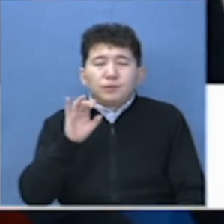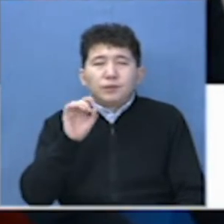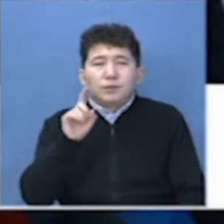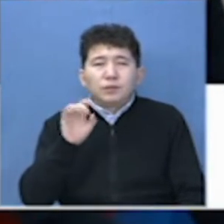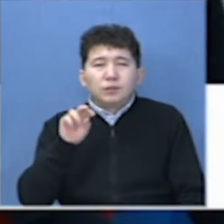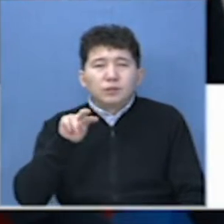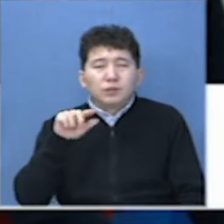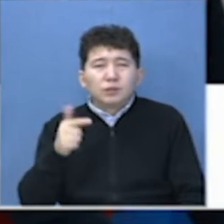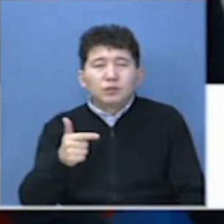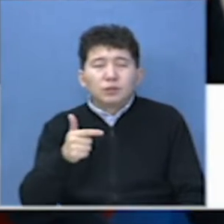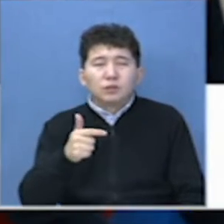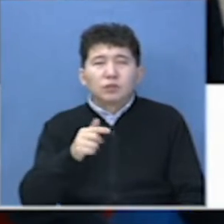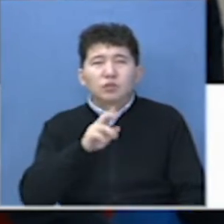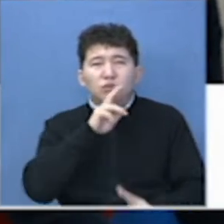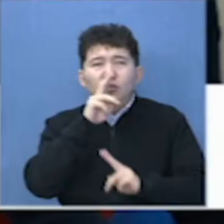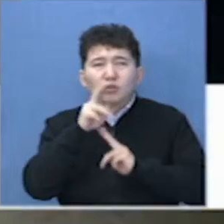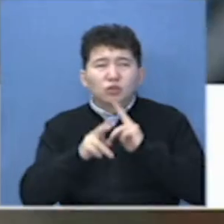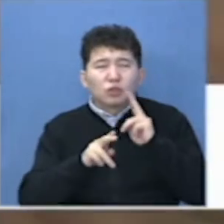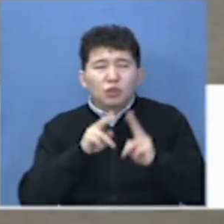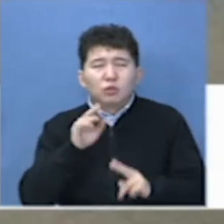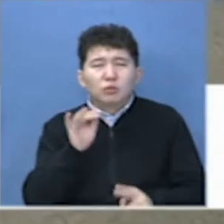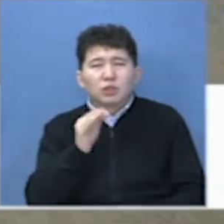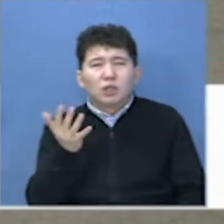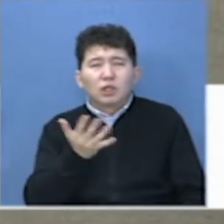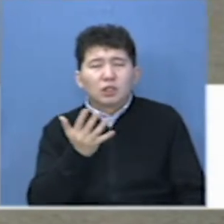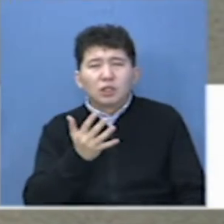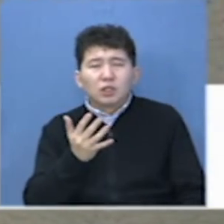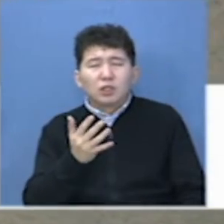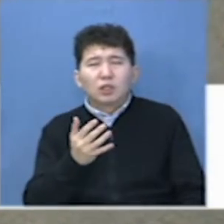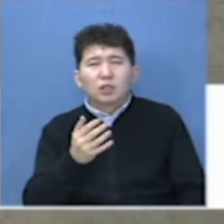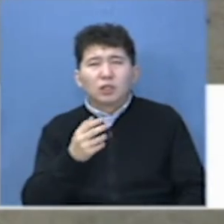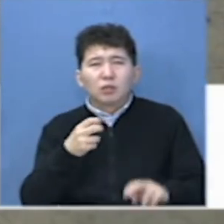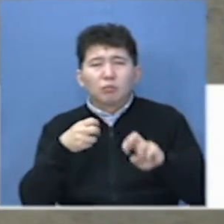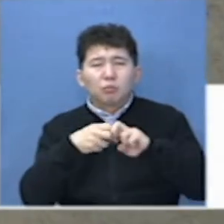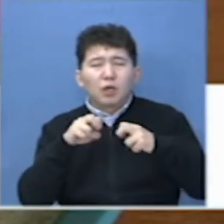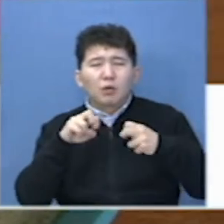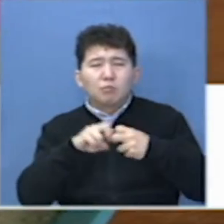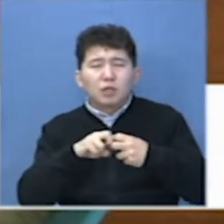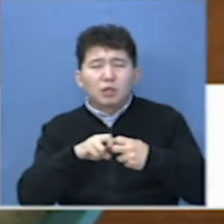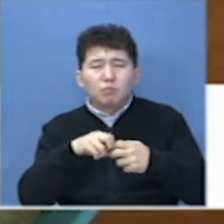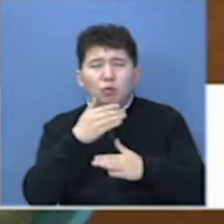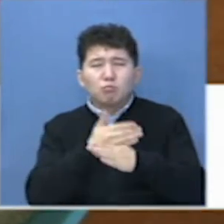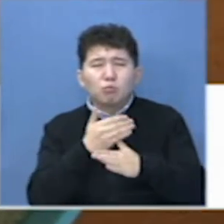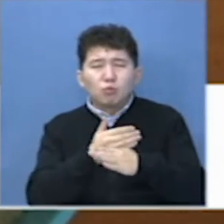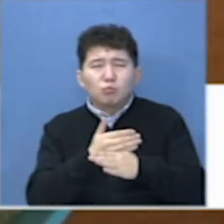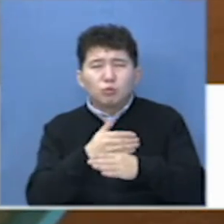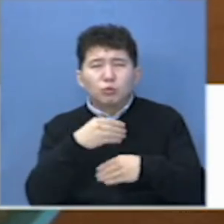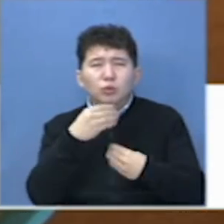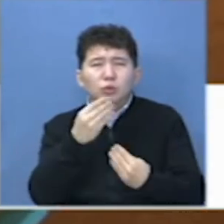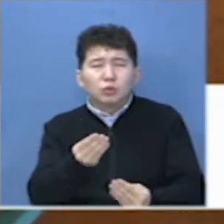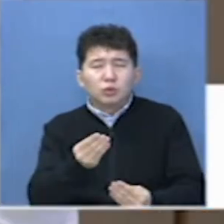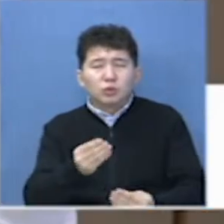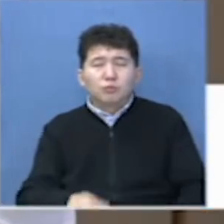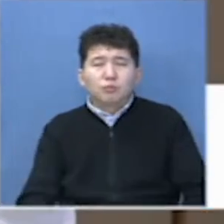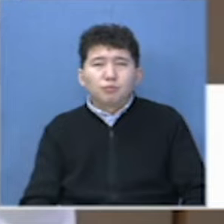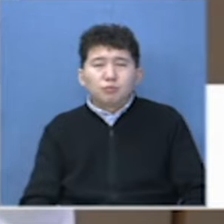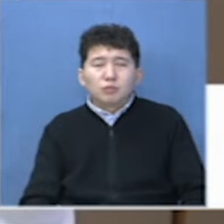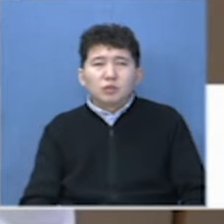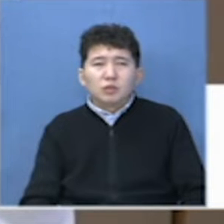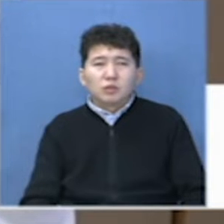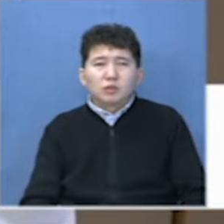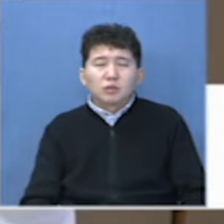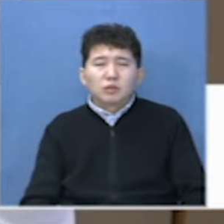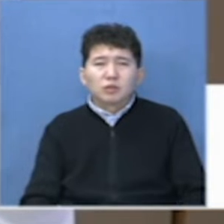айтатын шағымдары мен көбіне қандай мәселелер бойынша көмек сұрайтынын айтып берді. Бізге көбінесе науқастар